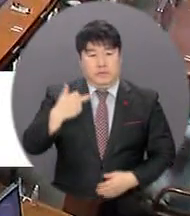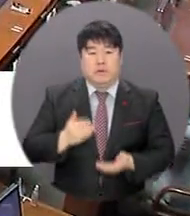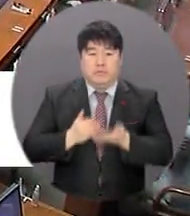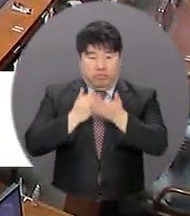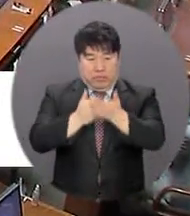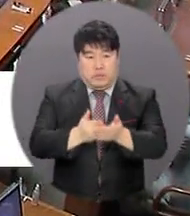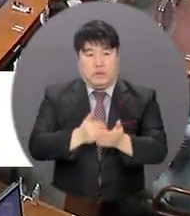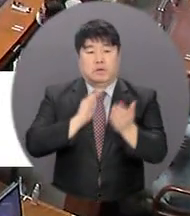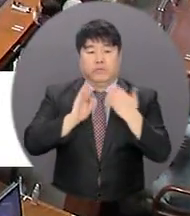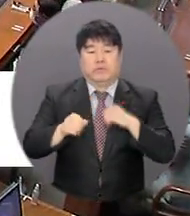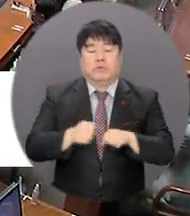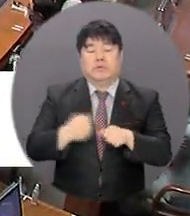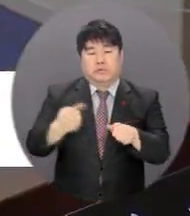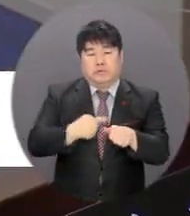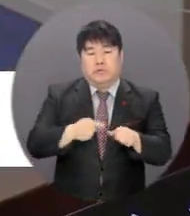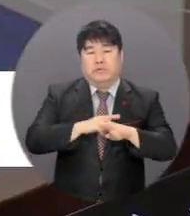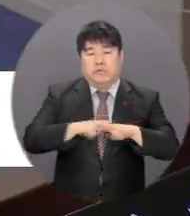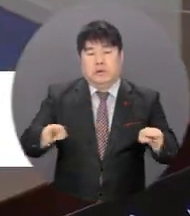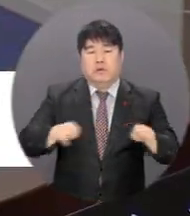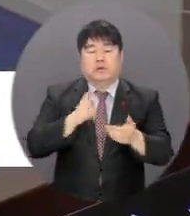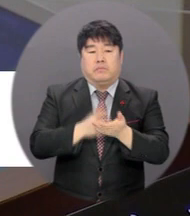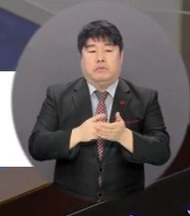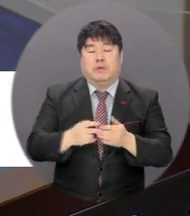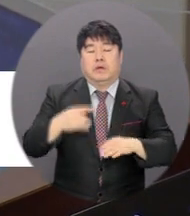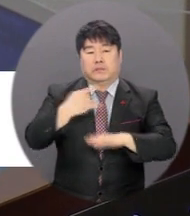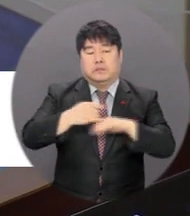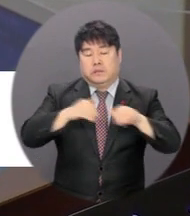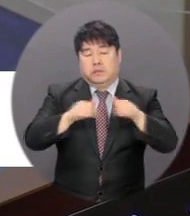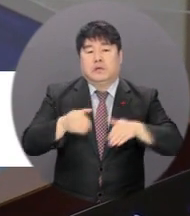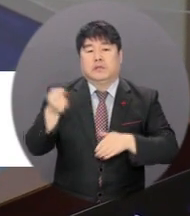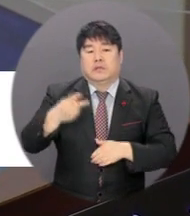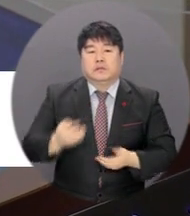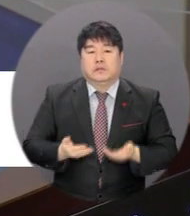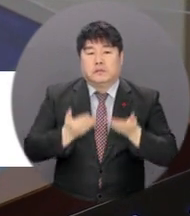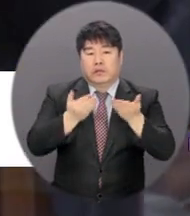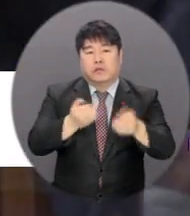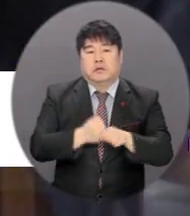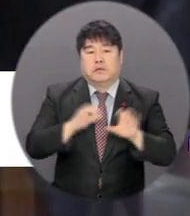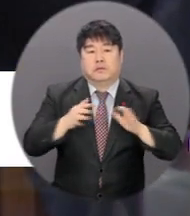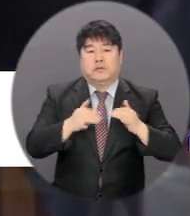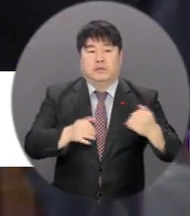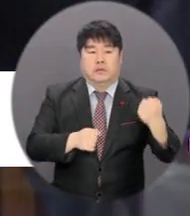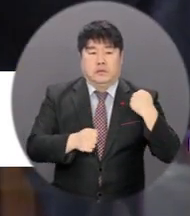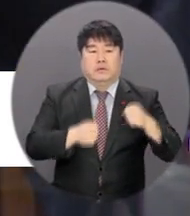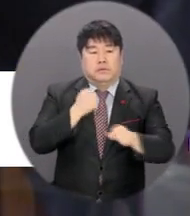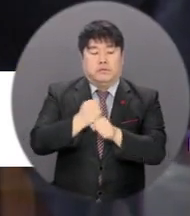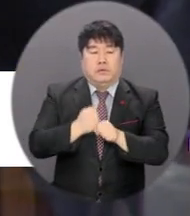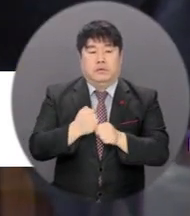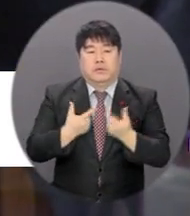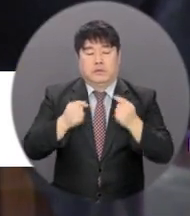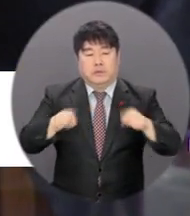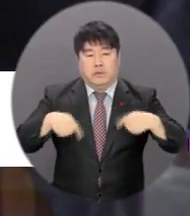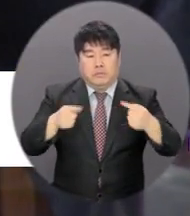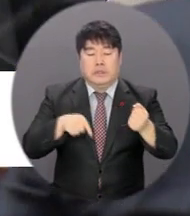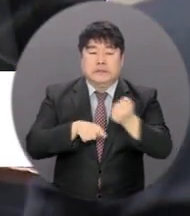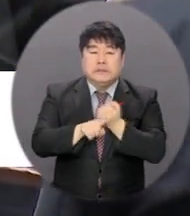발의된 뒤 자동 폐기된 법안을 정의당이 다시 제출하면서 국민의힘까지 재정에 동참할 뜻을